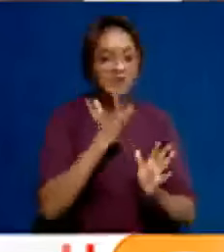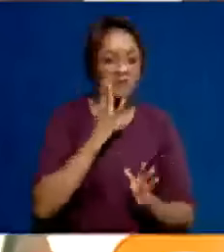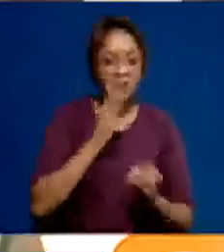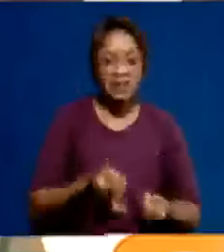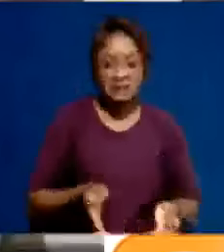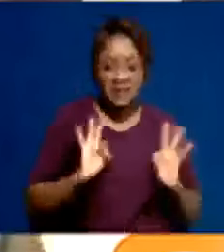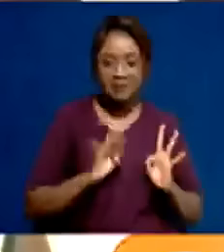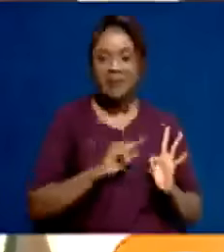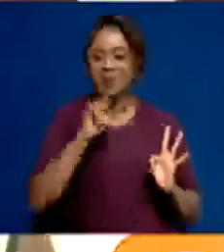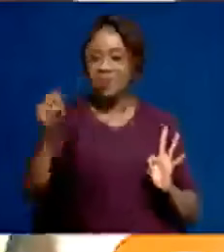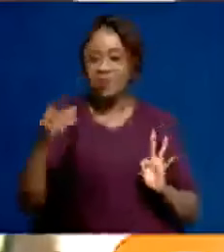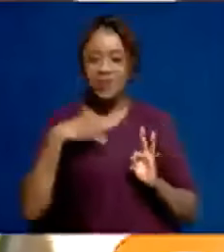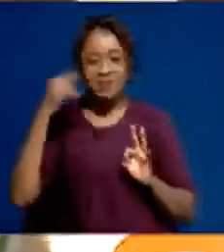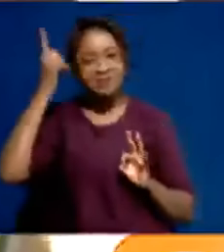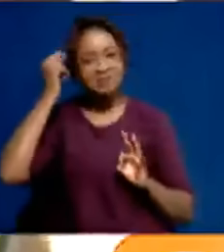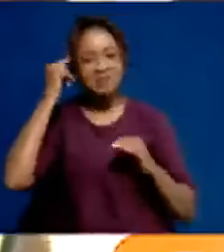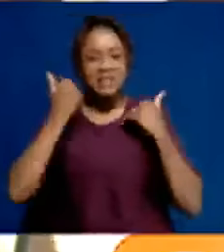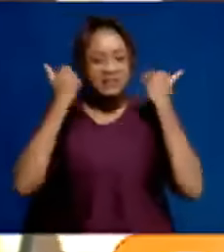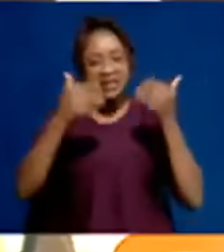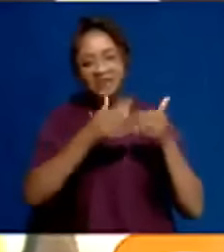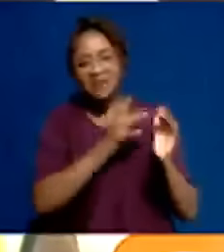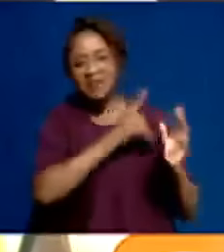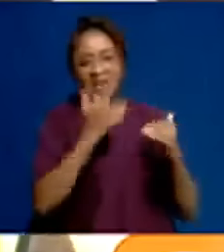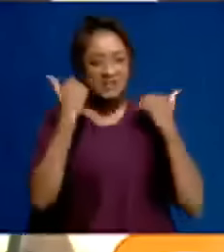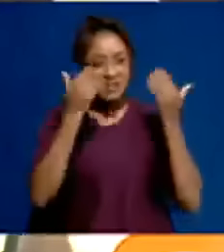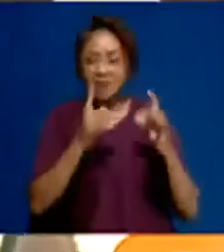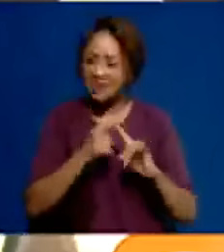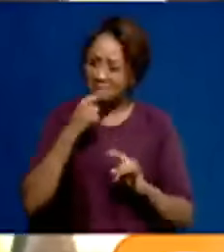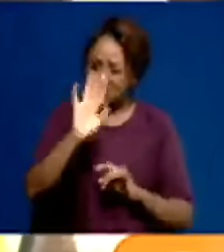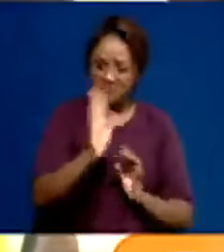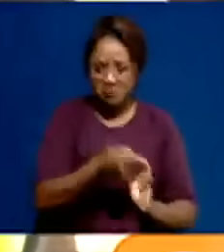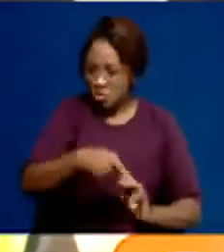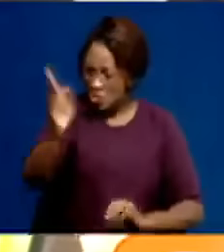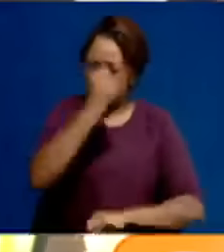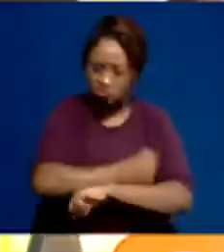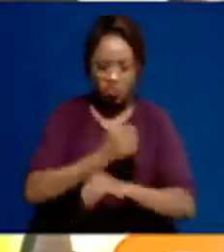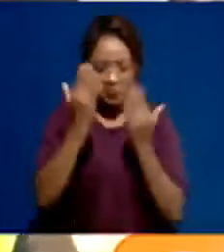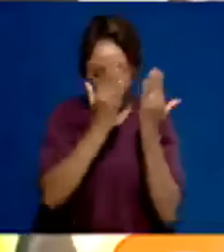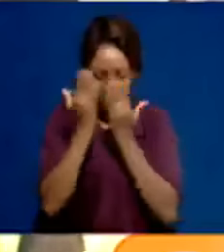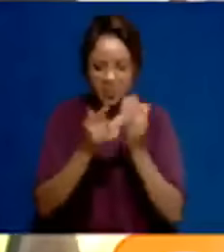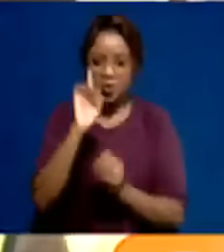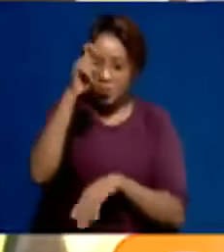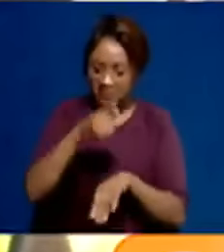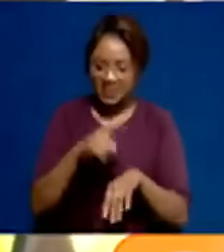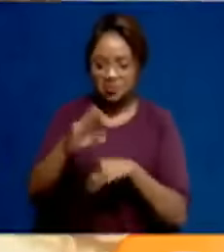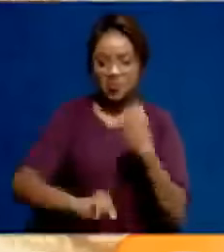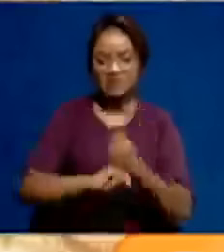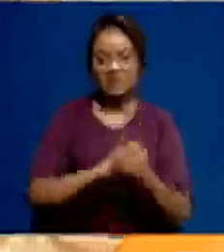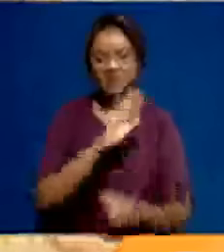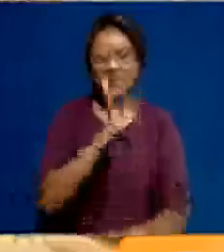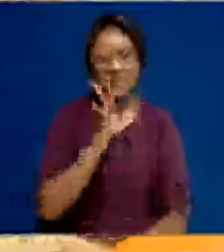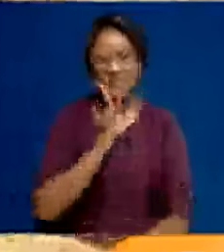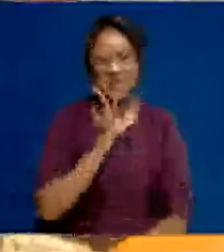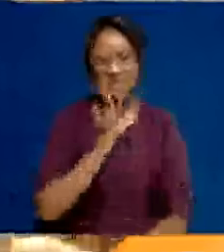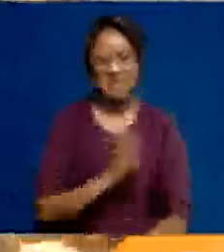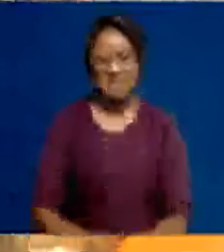anaenda akiwa anashindwa ameacha familia aje. Lakini mimi namwambia, enda tu usome Brian. Siku moja, wewe ndio utasimamisha mamako.